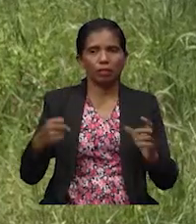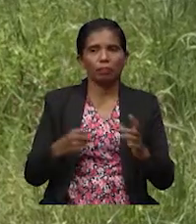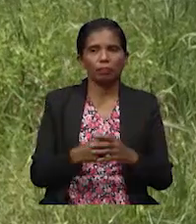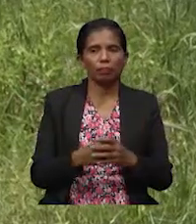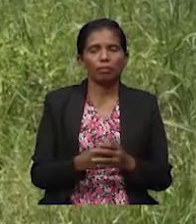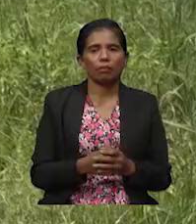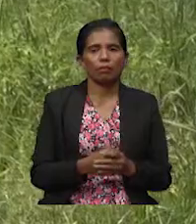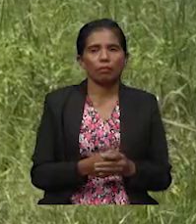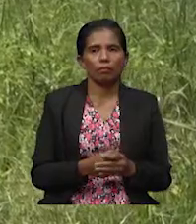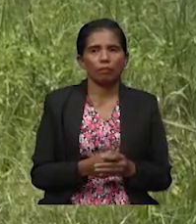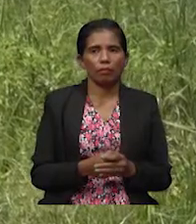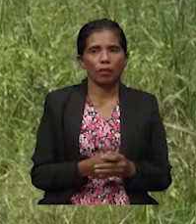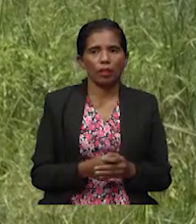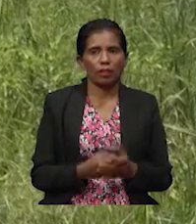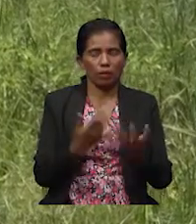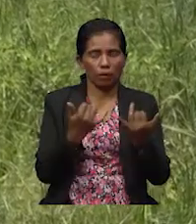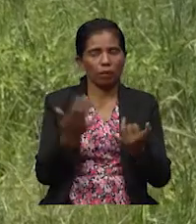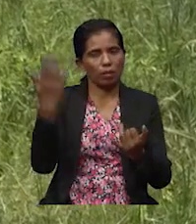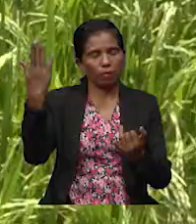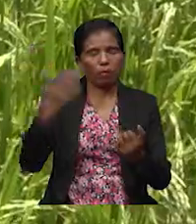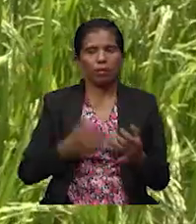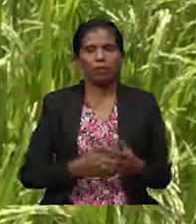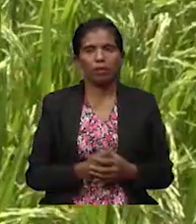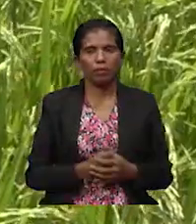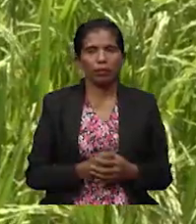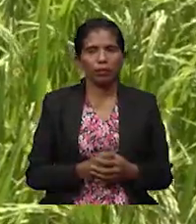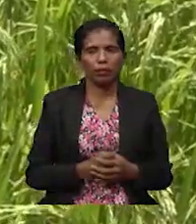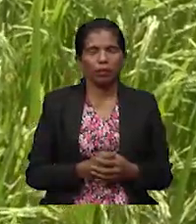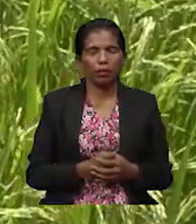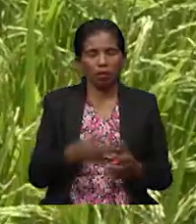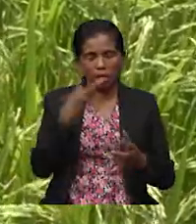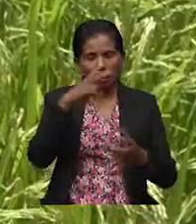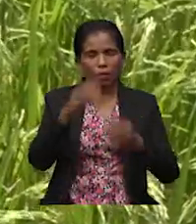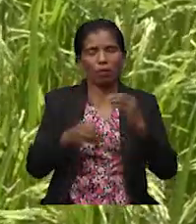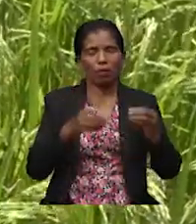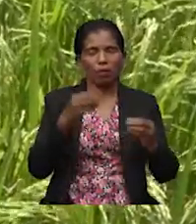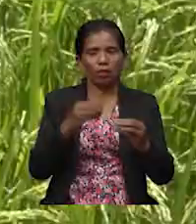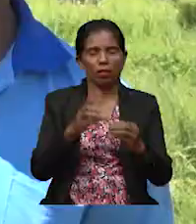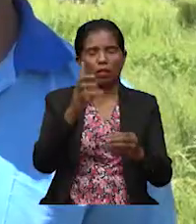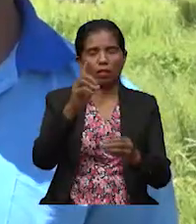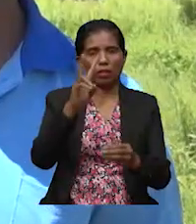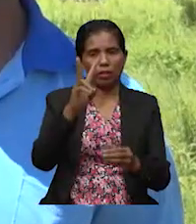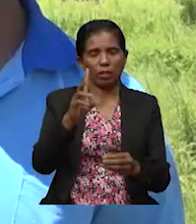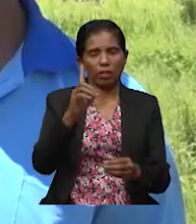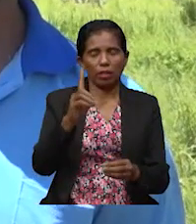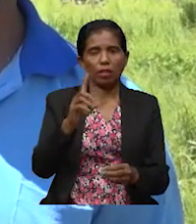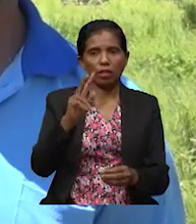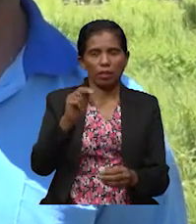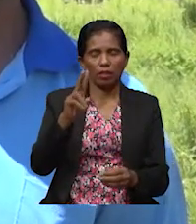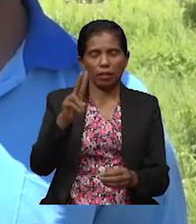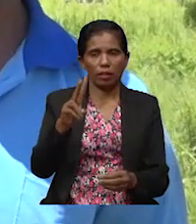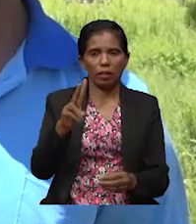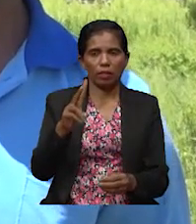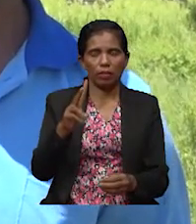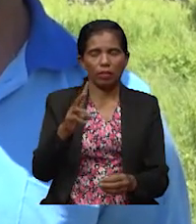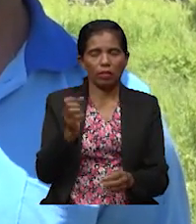kbit to hirna ba estudos bat sekram ni agora idb se ajuda hela kala 2